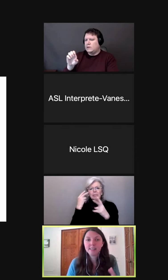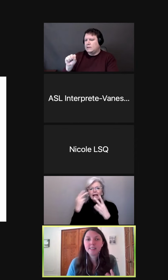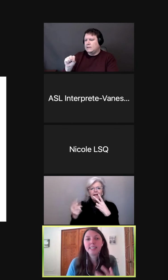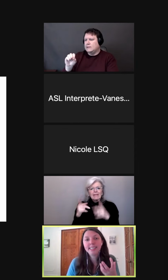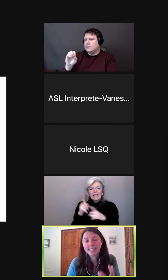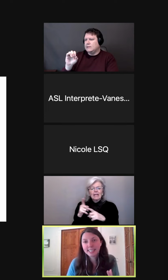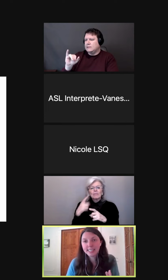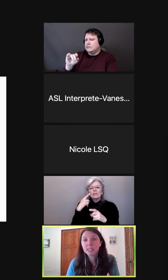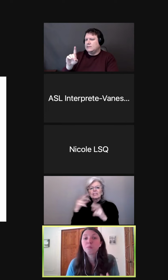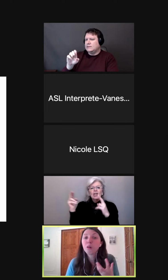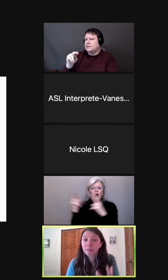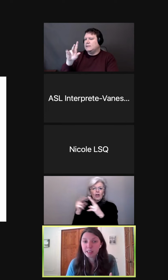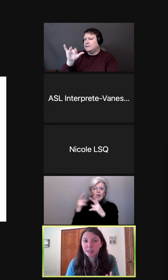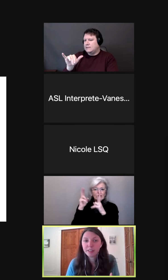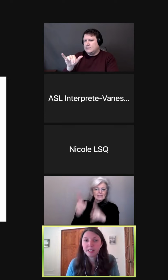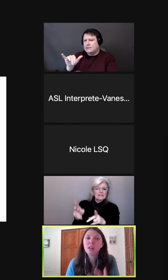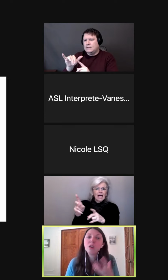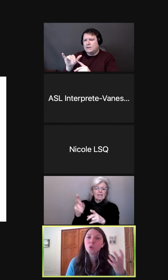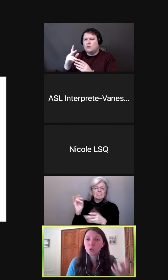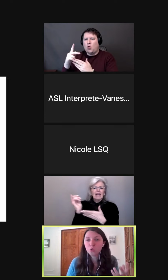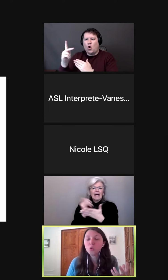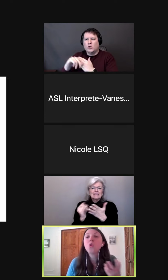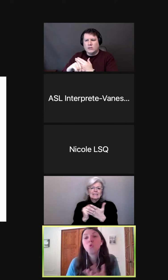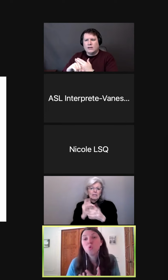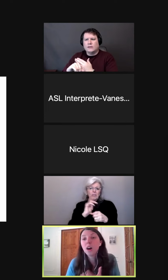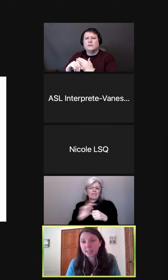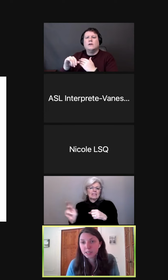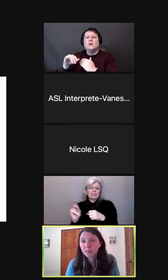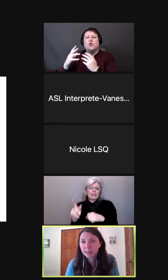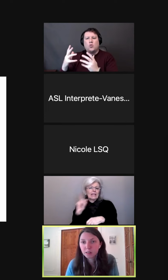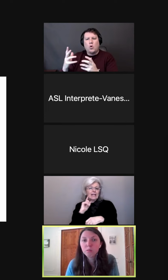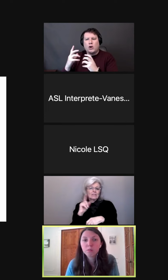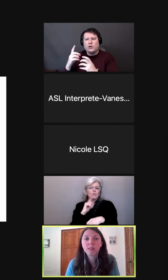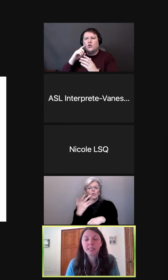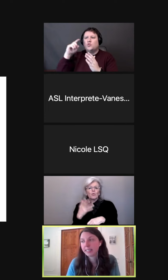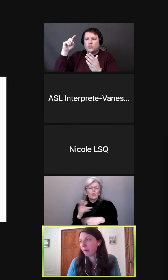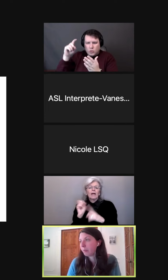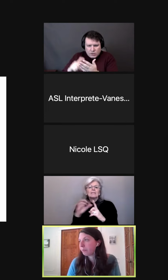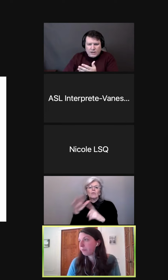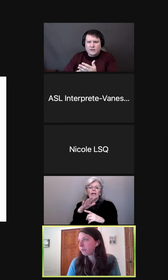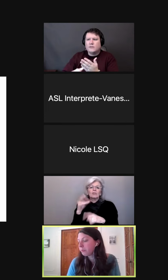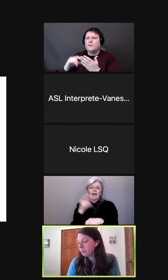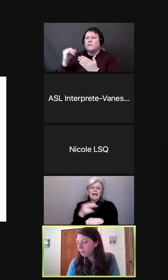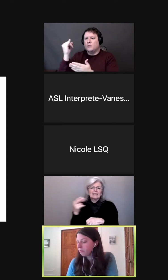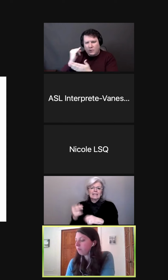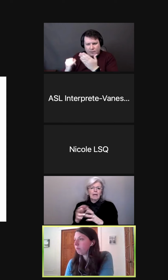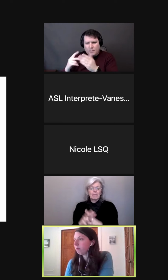reconnaissance des artistes professionnels sous ou en situation de handicap.